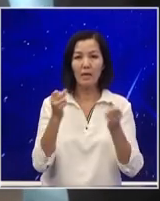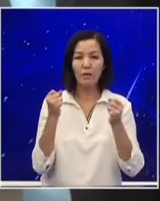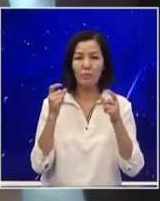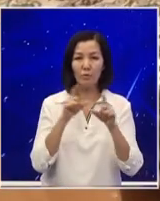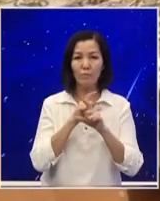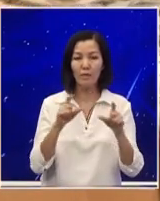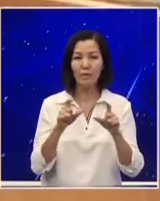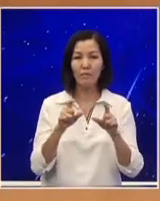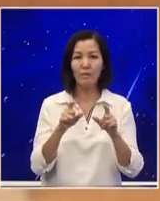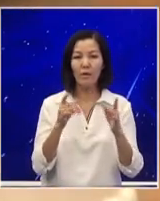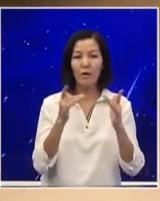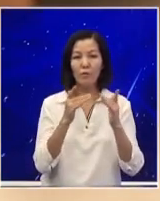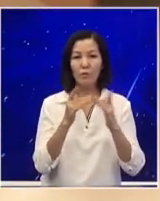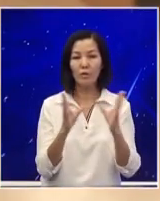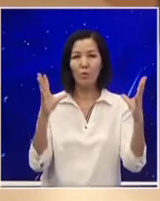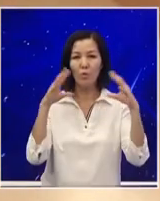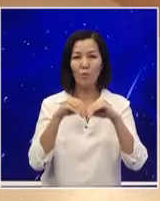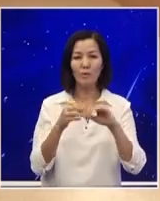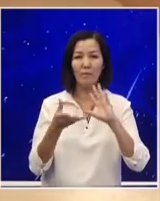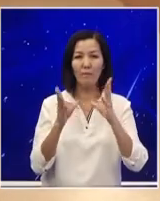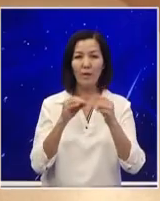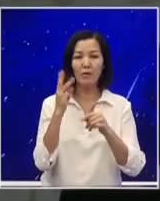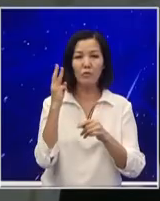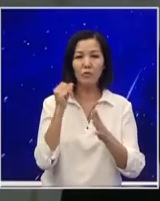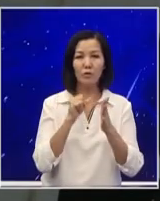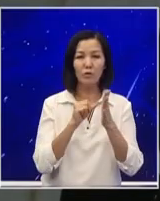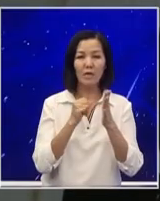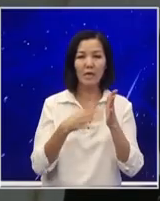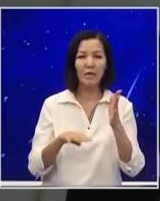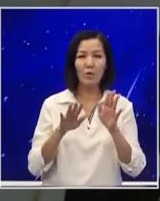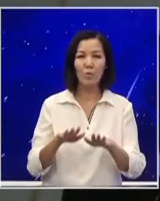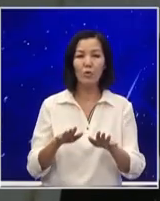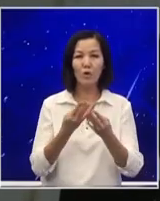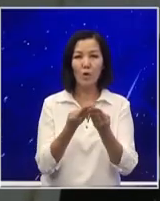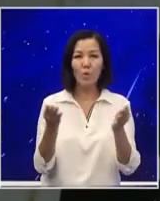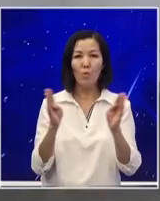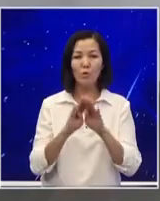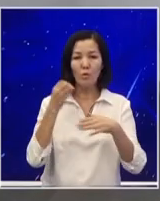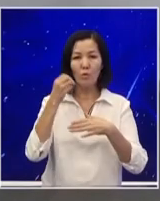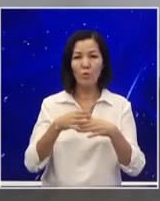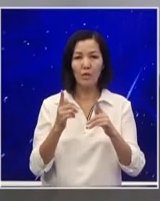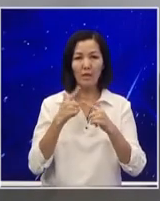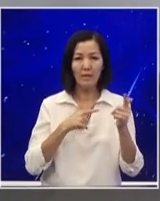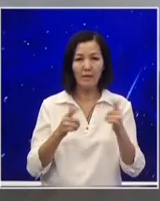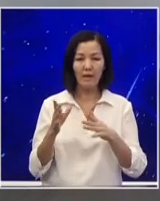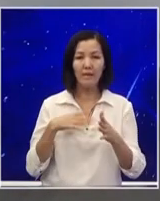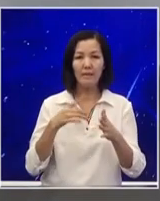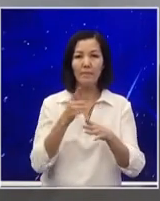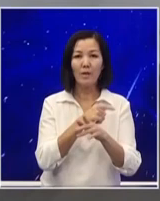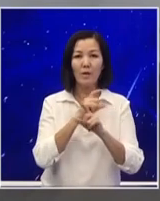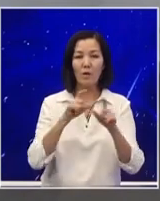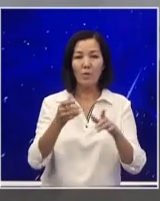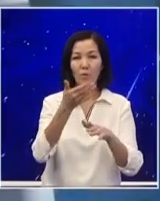мектебі ғимаратындағы төсектерді қосқанда барлығы 340 орынды оқшаулау орталығы әзірленген. Ал ауруханаға келетін